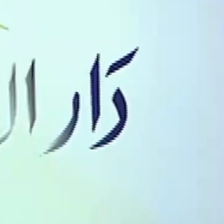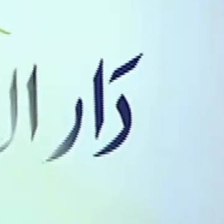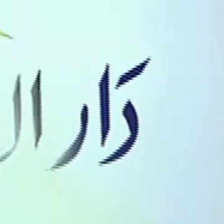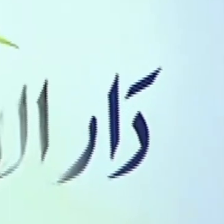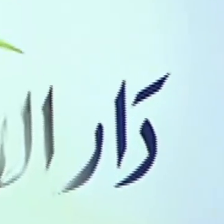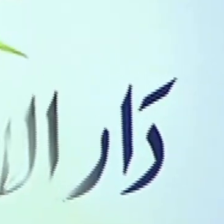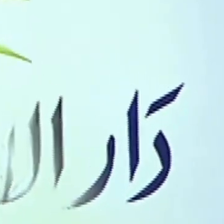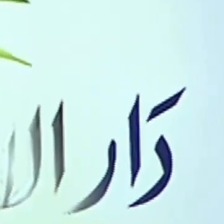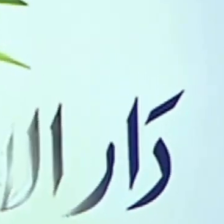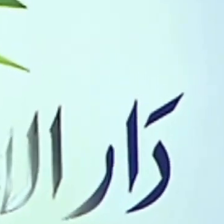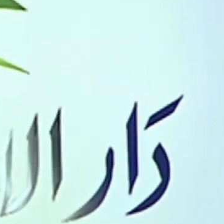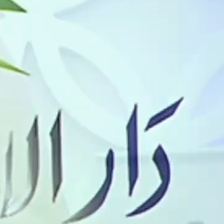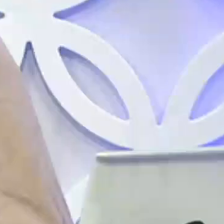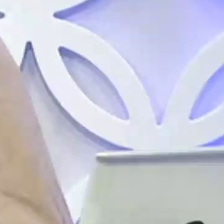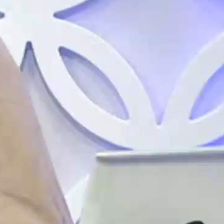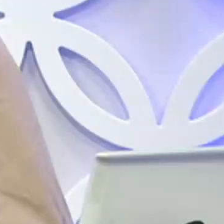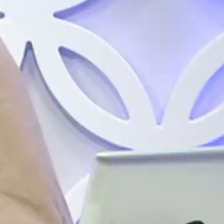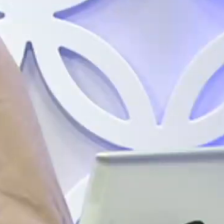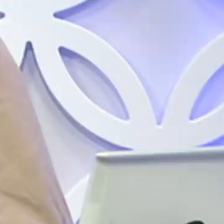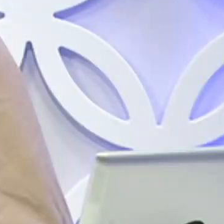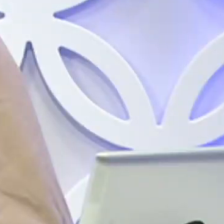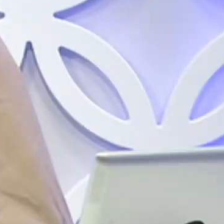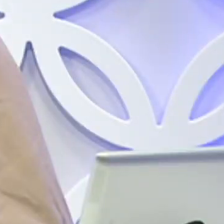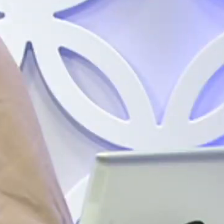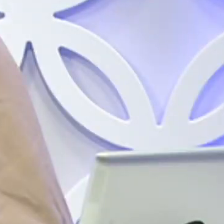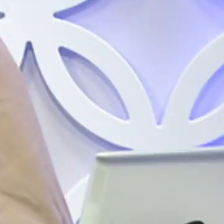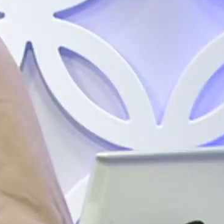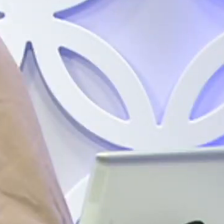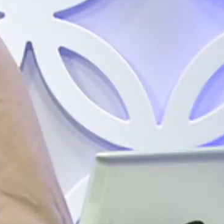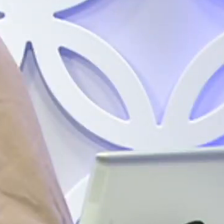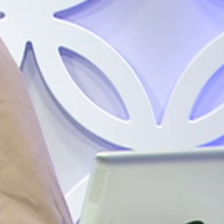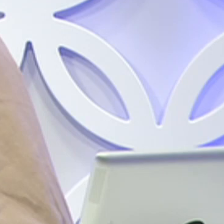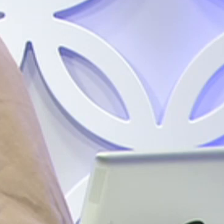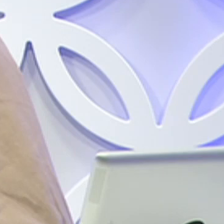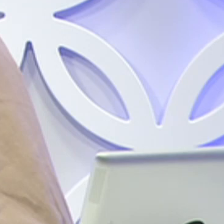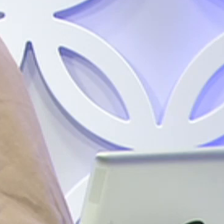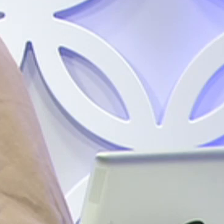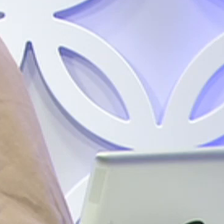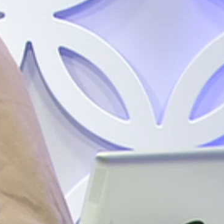شورى، فللإفتاء عندهم